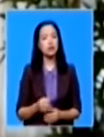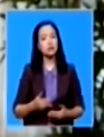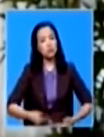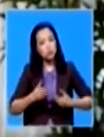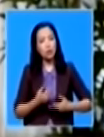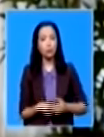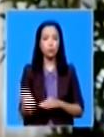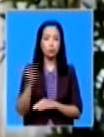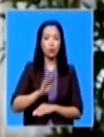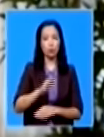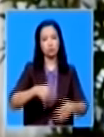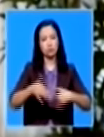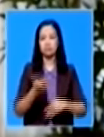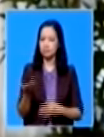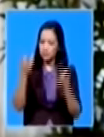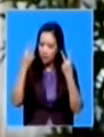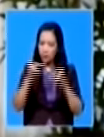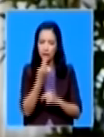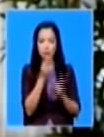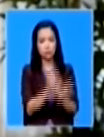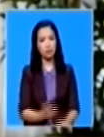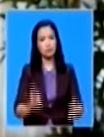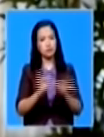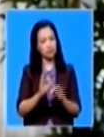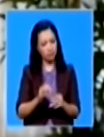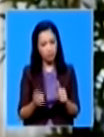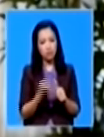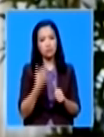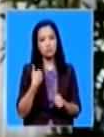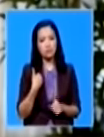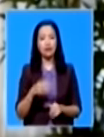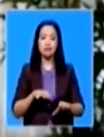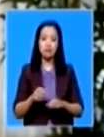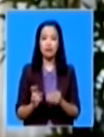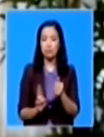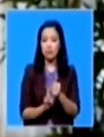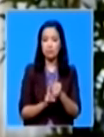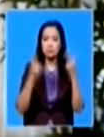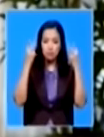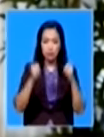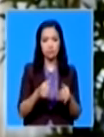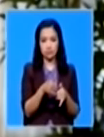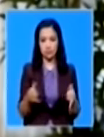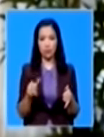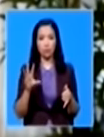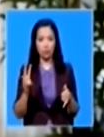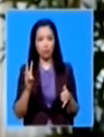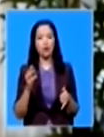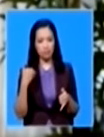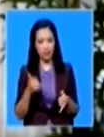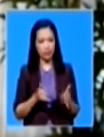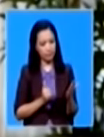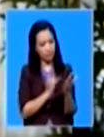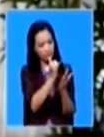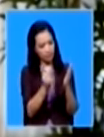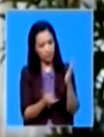านนายกให้ความสำคัญมากเป็นอันดับต้นๆมาโดยตลอดนะคะได้จัดให้ท่านรองนายกรัฐมนตรีทั้ง6ท่านมีพื้นที่ตรวจราช